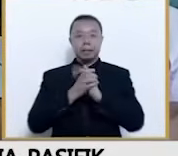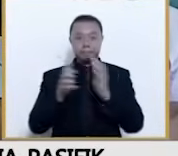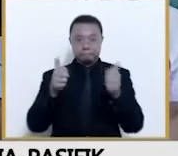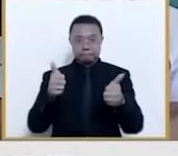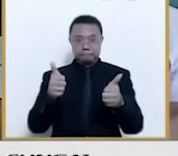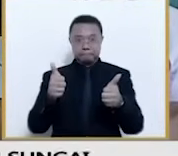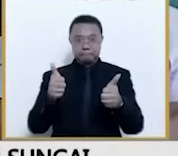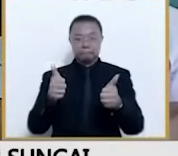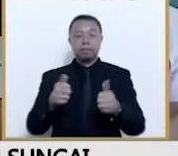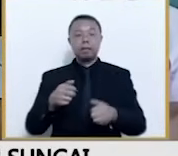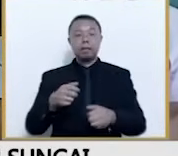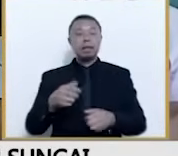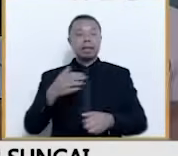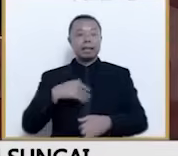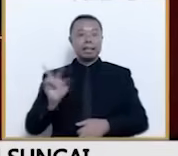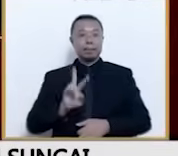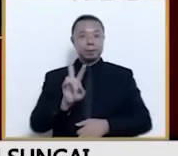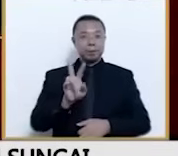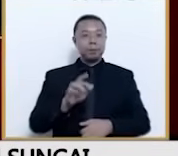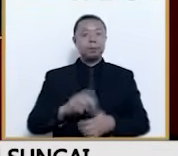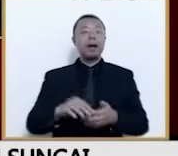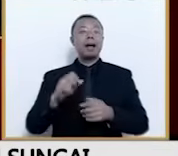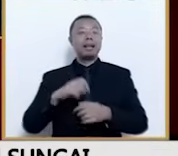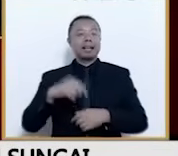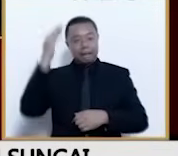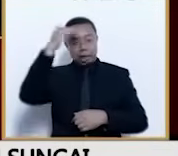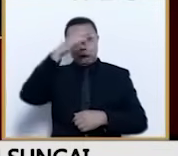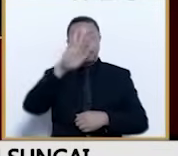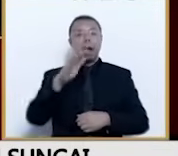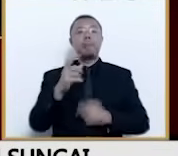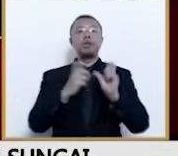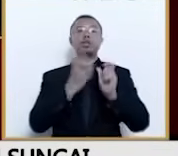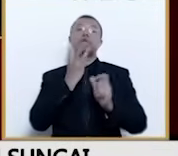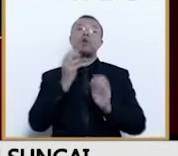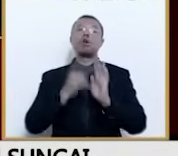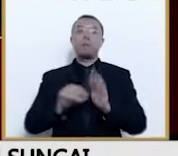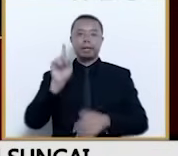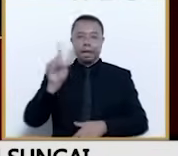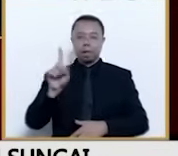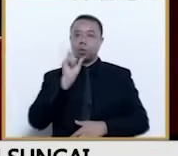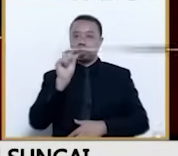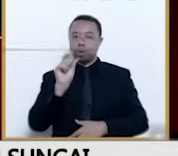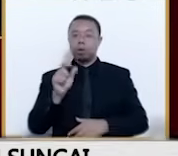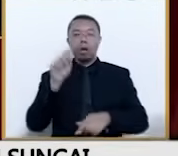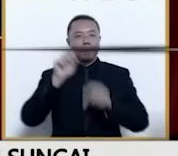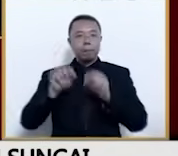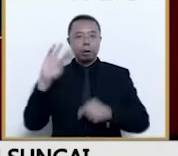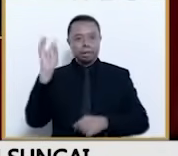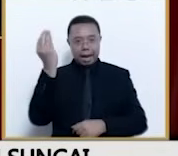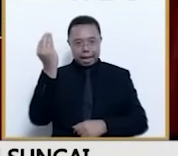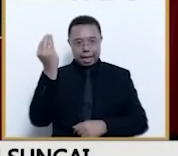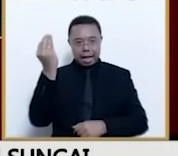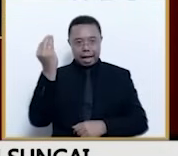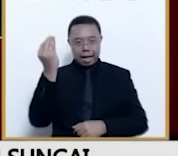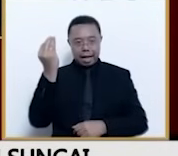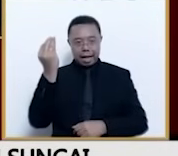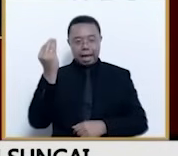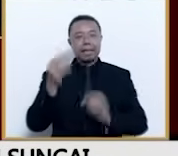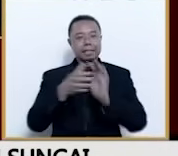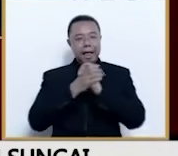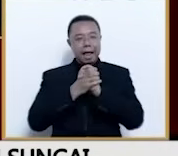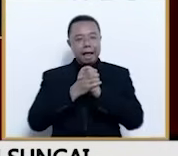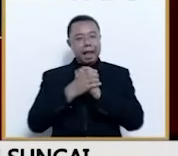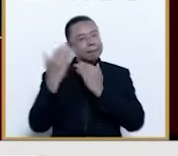kebajikan. Hadir lagi pasangan Ridho, Ridwan Kamil Suswono, nomor urut 1 untuk Pilkada Jakarta.